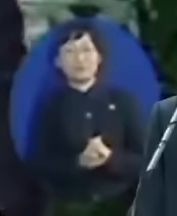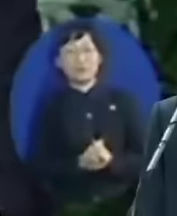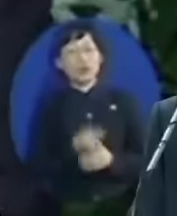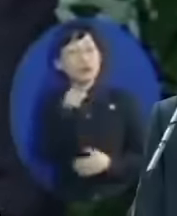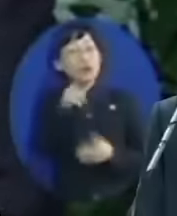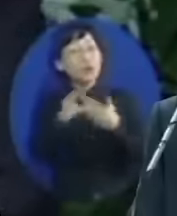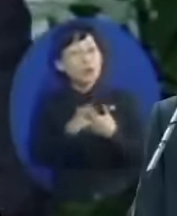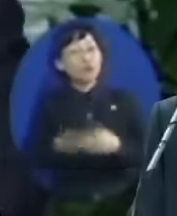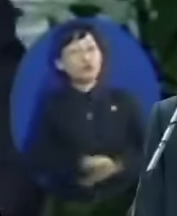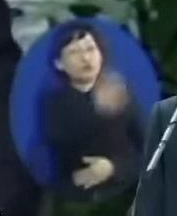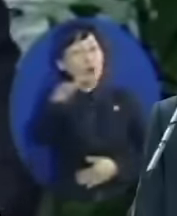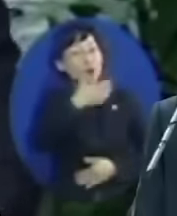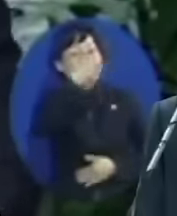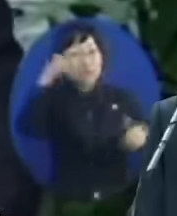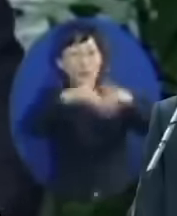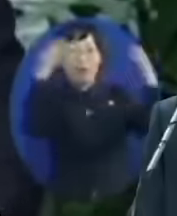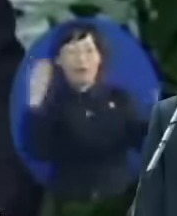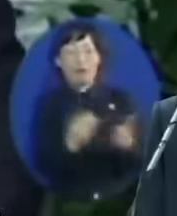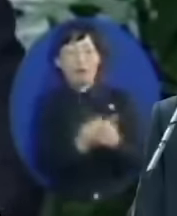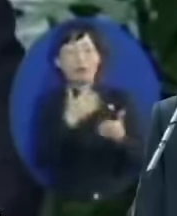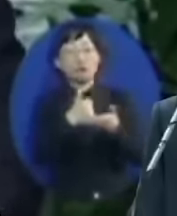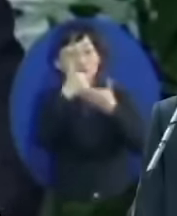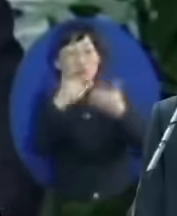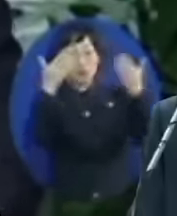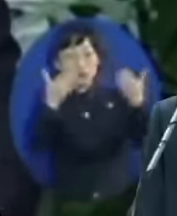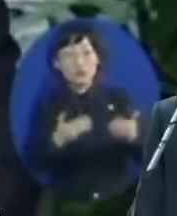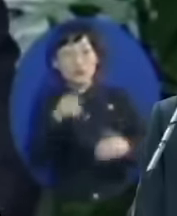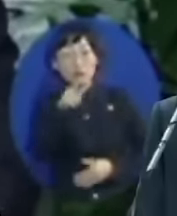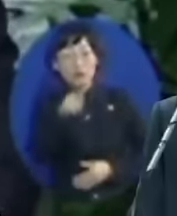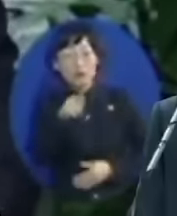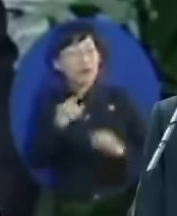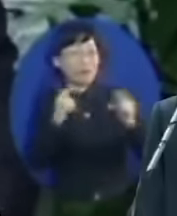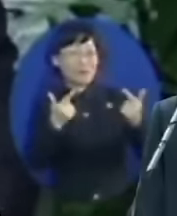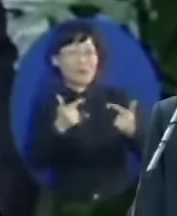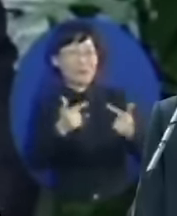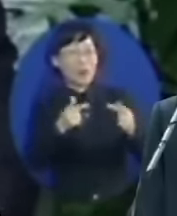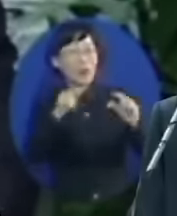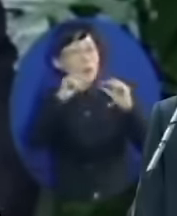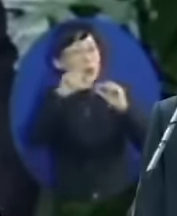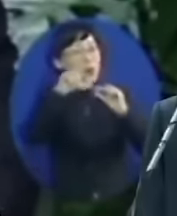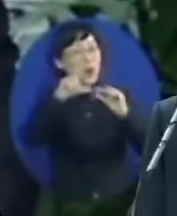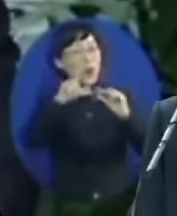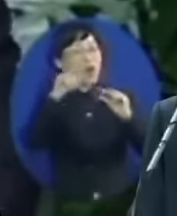그러면 우리가 꾸는 꿈은 다 주님이 주시는 것입니까? 대개 개꿈이 많지요.